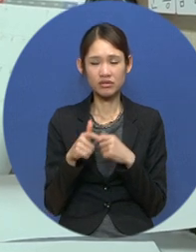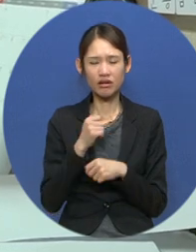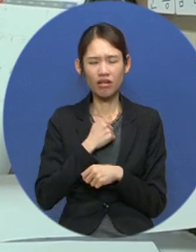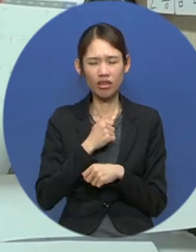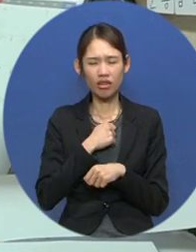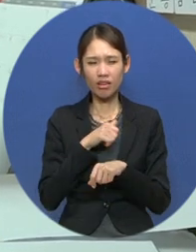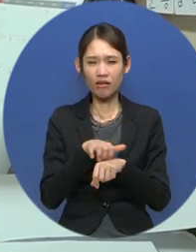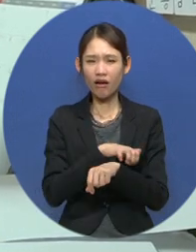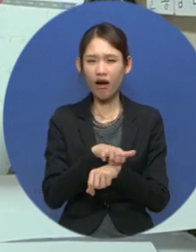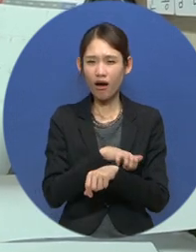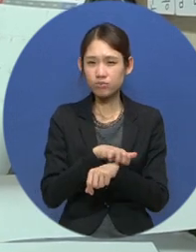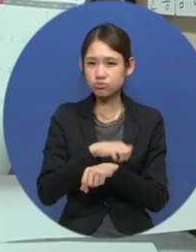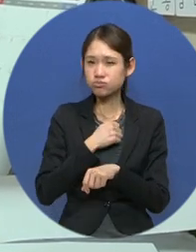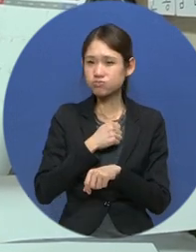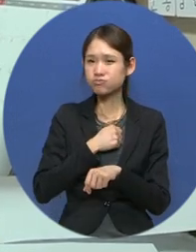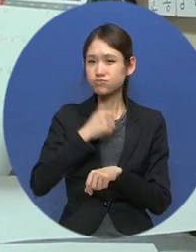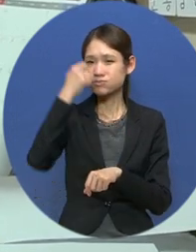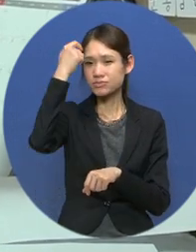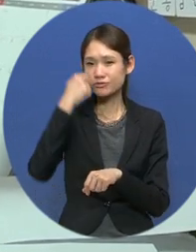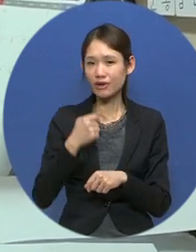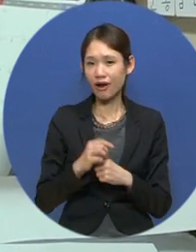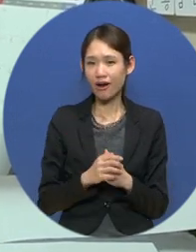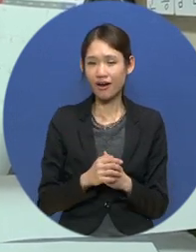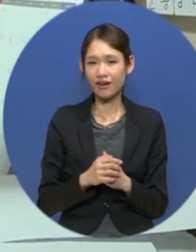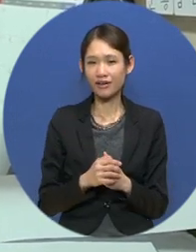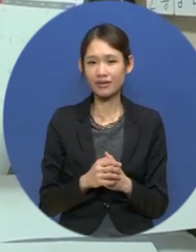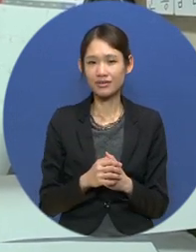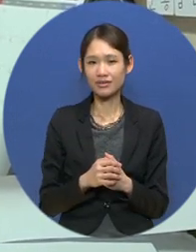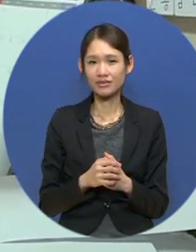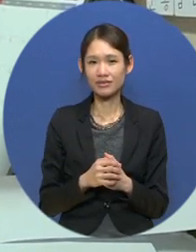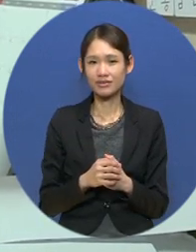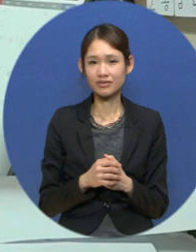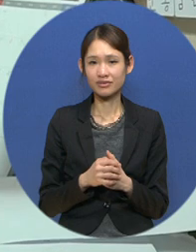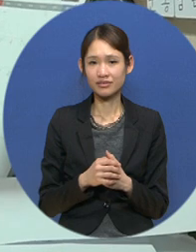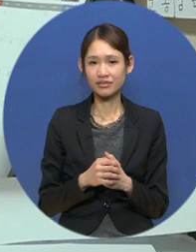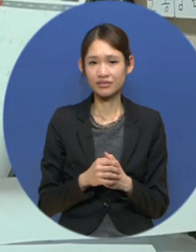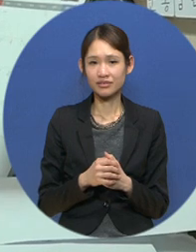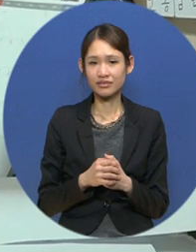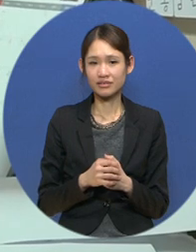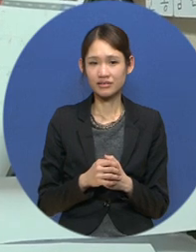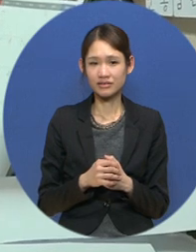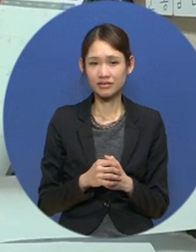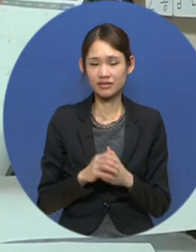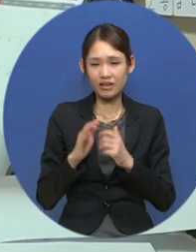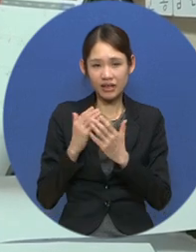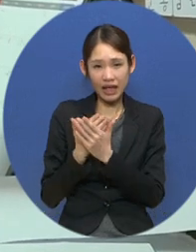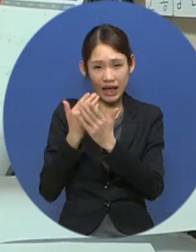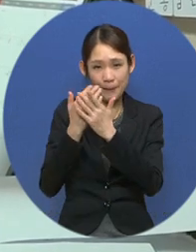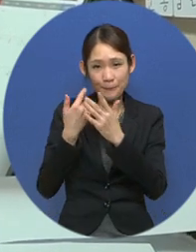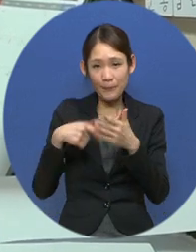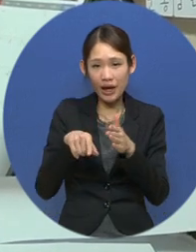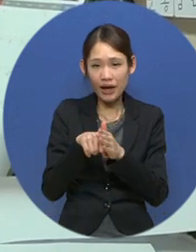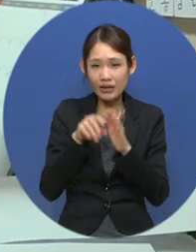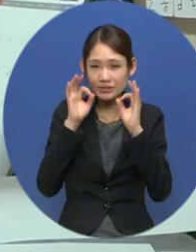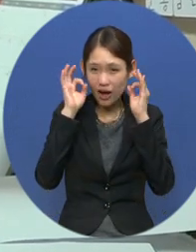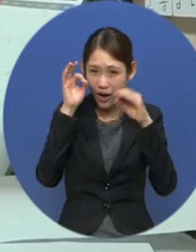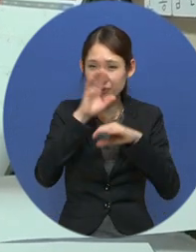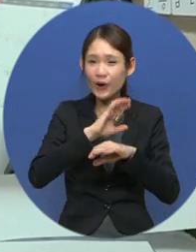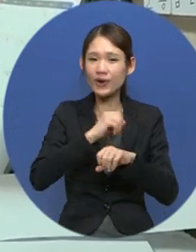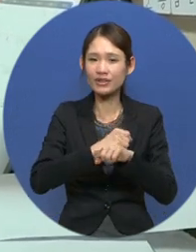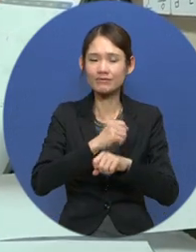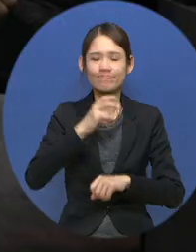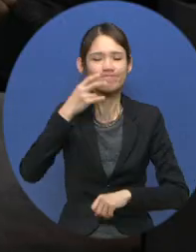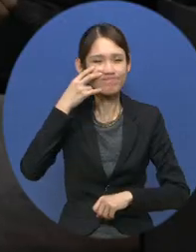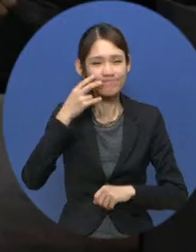불편하고 좀 답답하기도 해요. 그걸 개선하기 위해서 계속 연습을 하시는 거죠? 네.